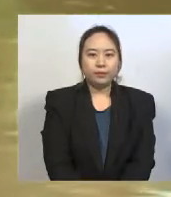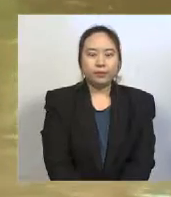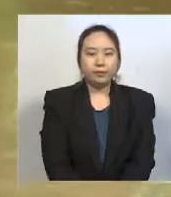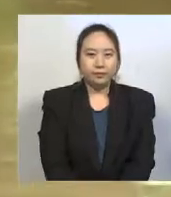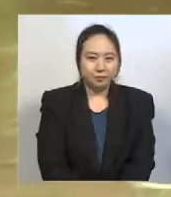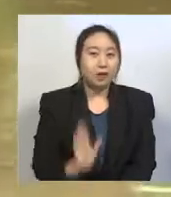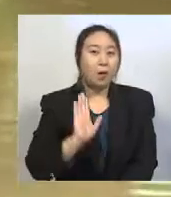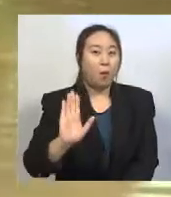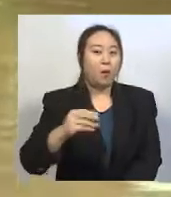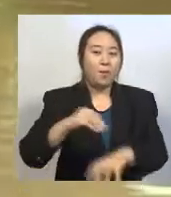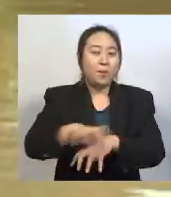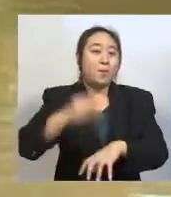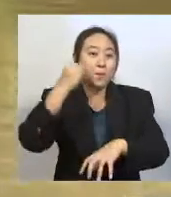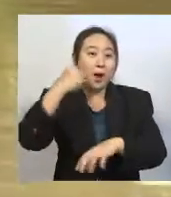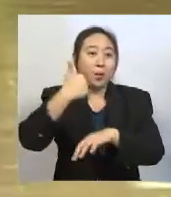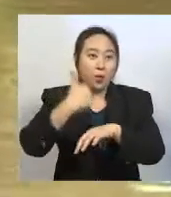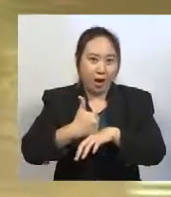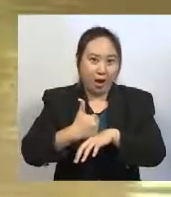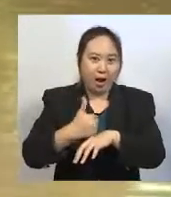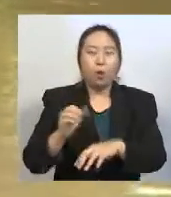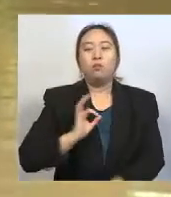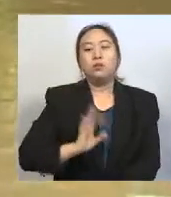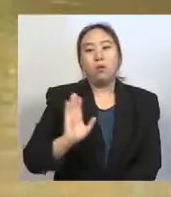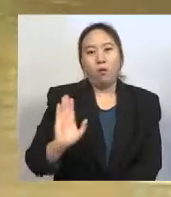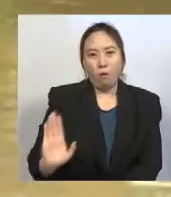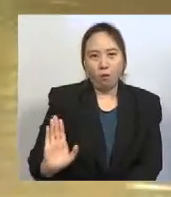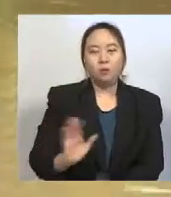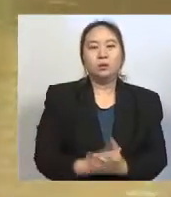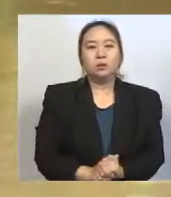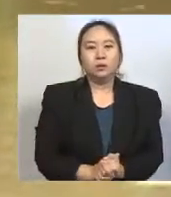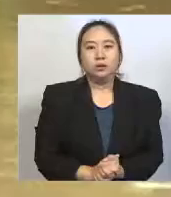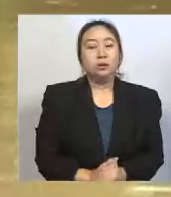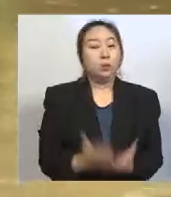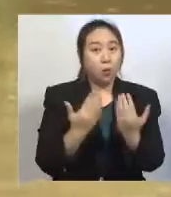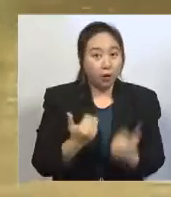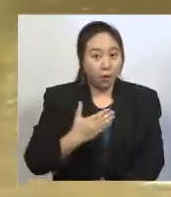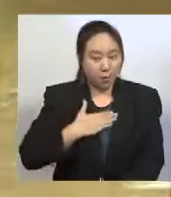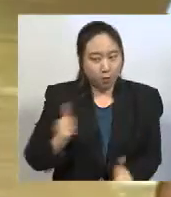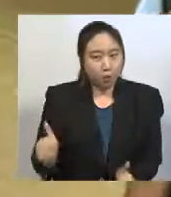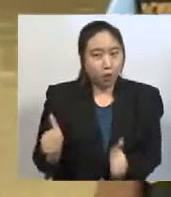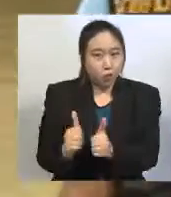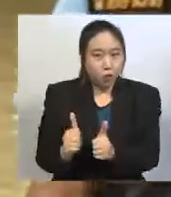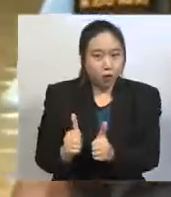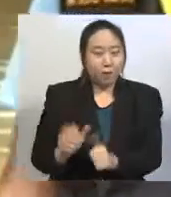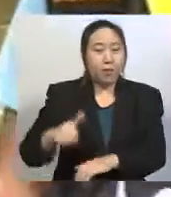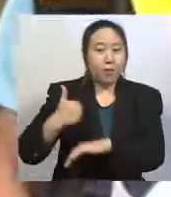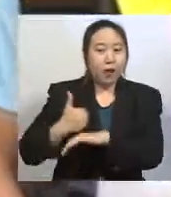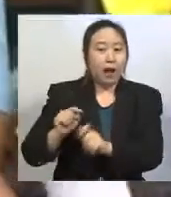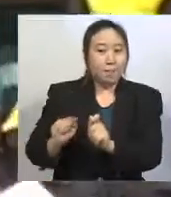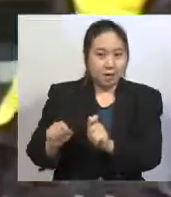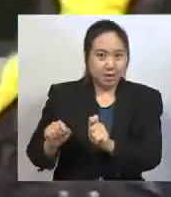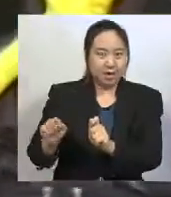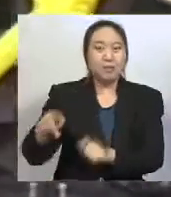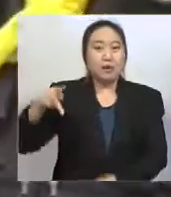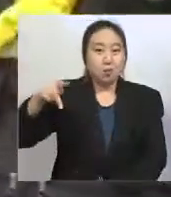นั่นคือความรู้สึกของผู้ใหญ่บ้านหมู่ที่1นะครับบ้านแก่งโพของตำบลไร่ใต้นะครับตอนนี้ผมอยู่กับท่านอำเภอพิบูลมังสาหารนะครับจะเล่า